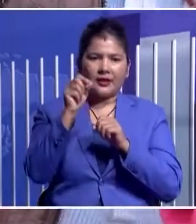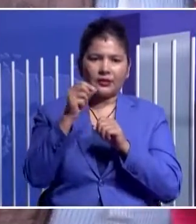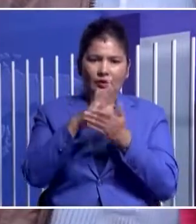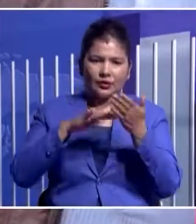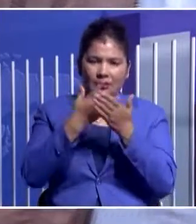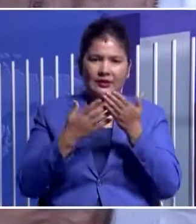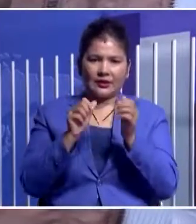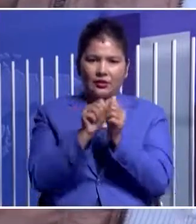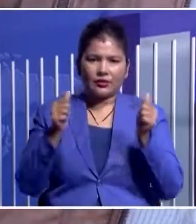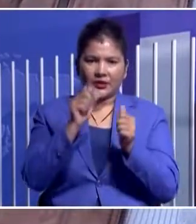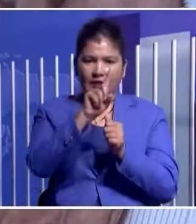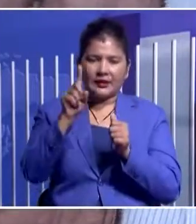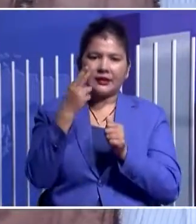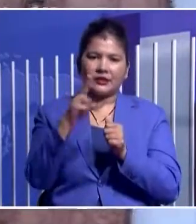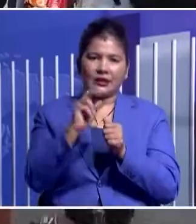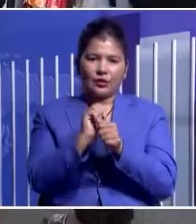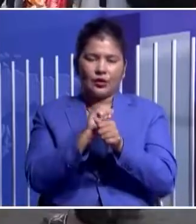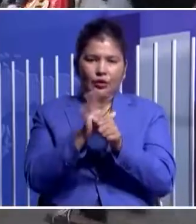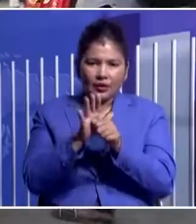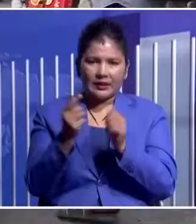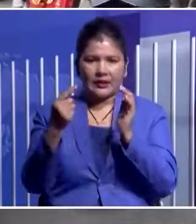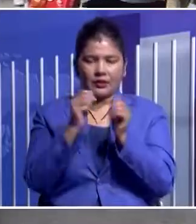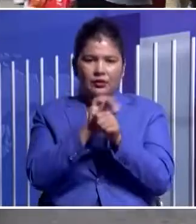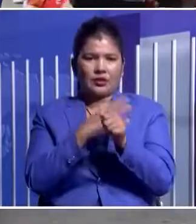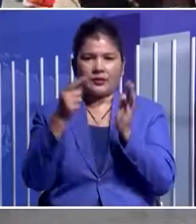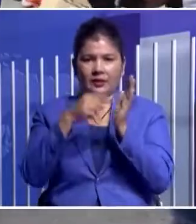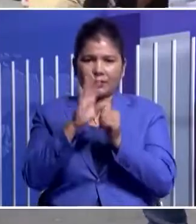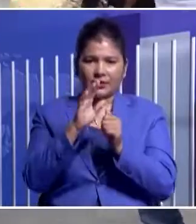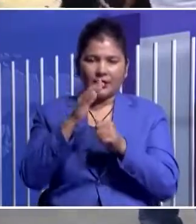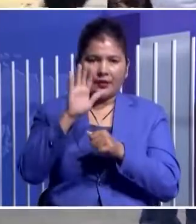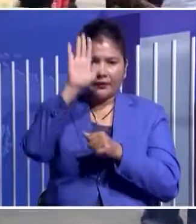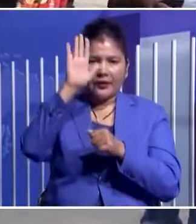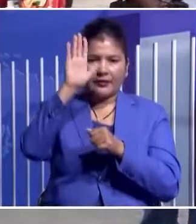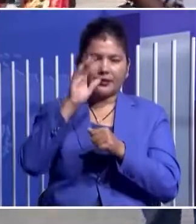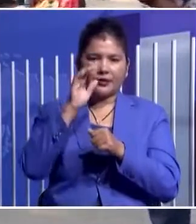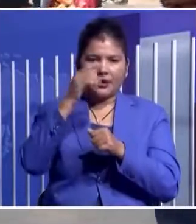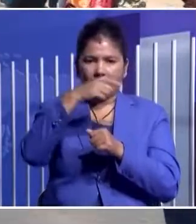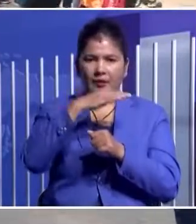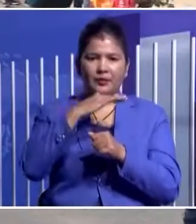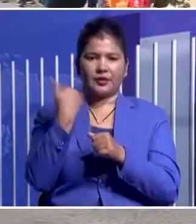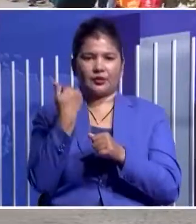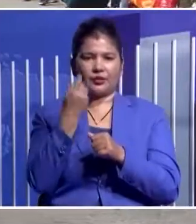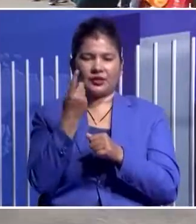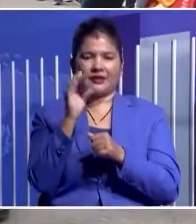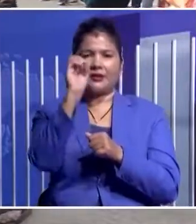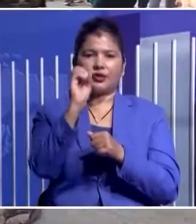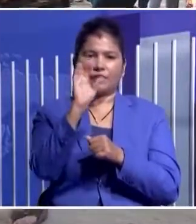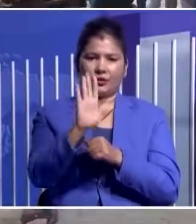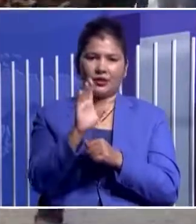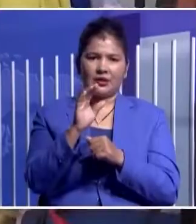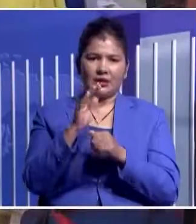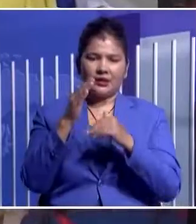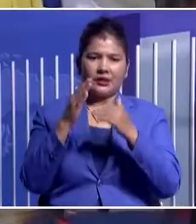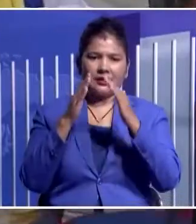एक हप्तामा 11 कोरोनाको संक्रमण देखिएको छ। गएको फागुन यता यो रोगका कारण मृत्यु हुनेको संख्या भने 0 छ।